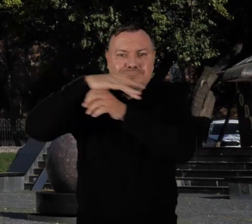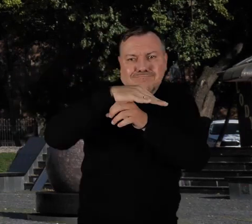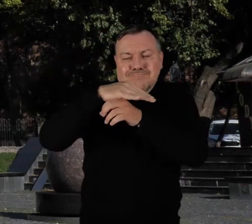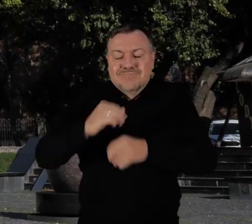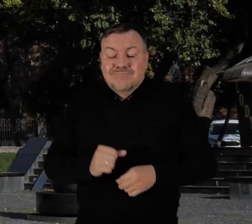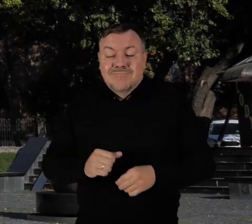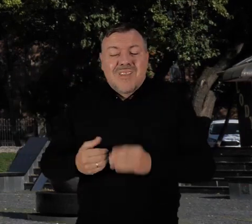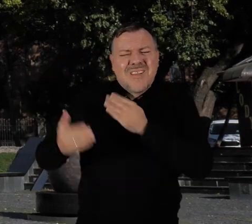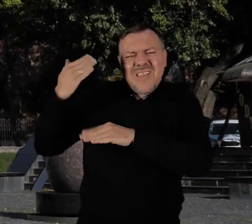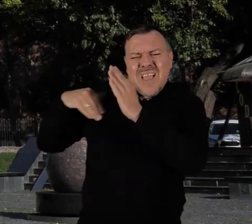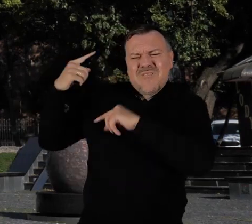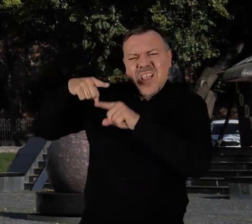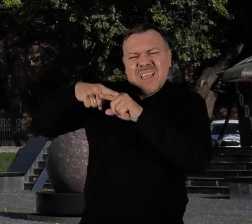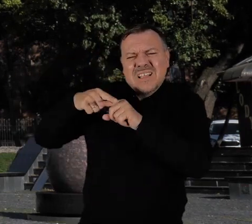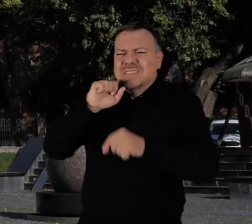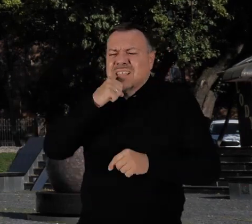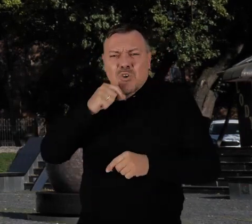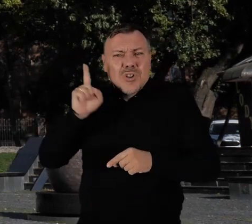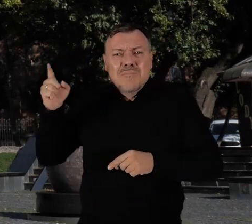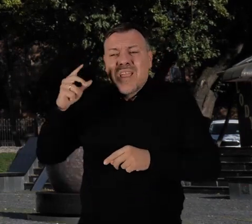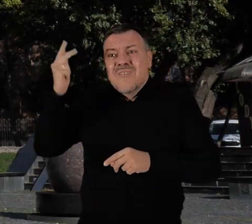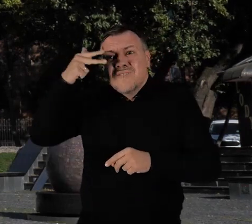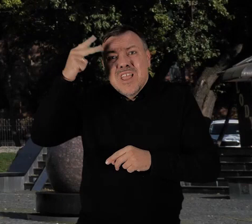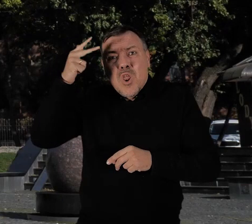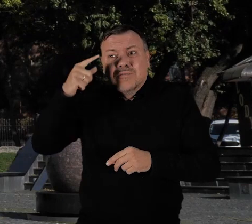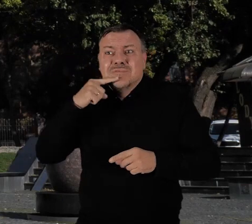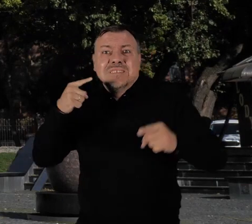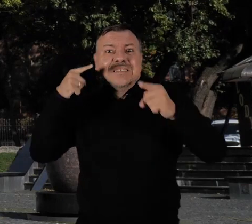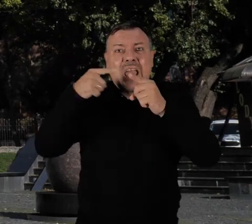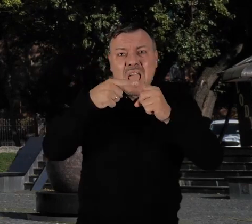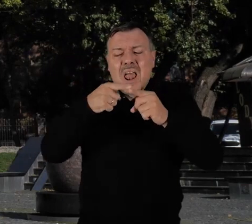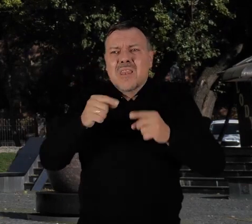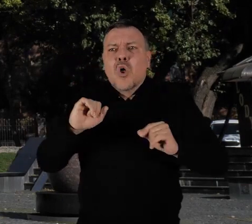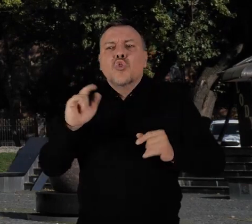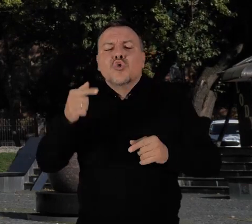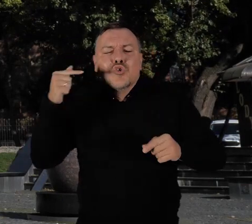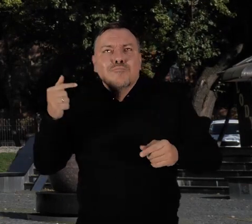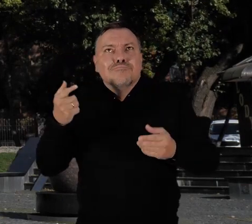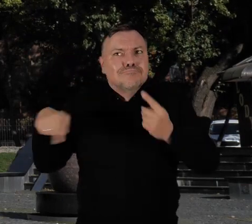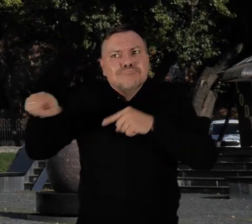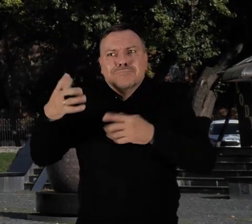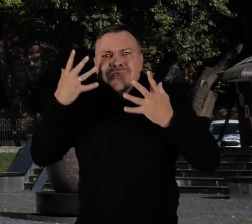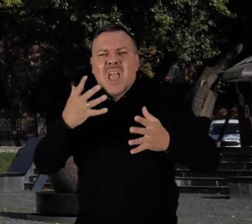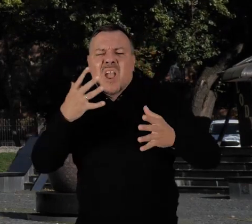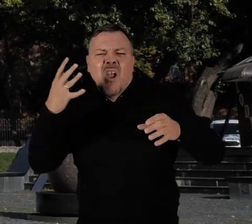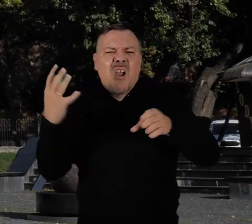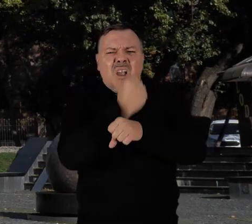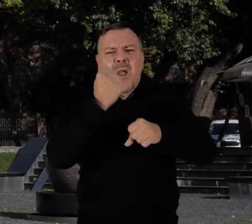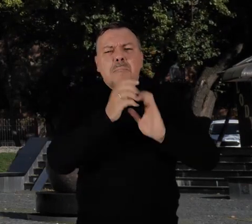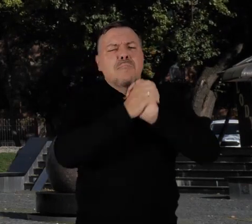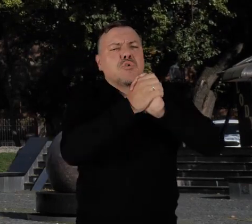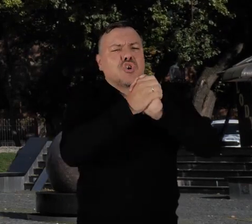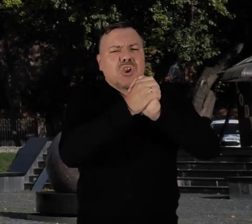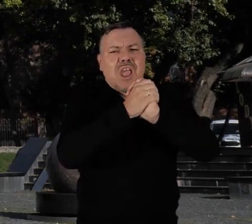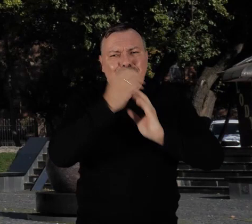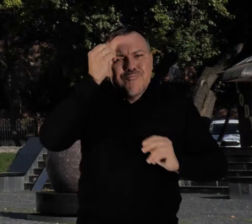uwarunkowań. W greckiej starożytności celem uprawiania filozofii było osiągnięcie przyjaźni mądrości. A